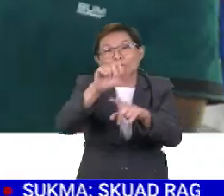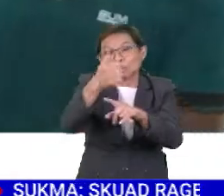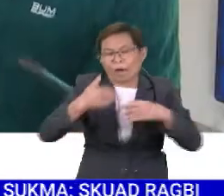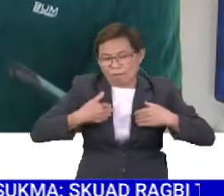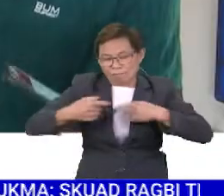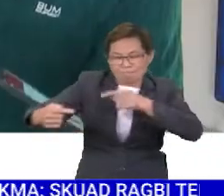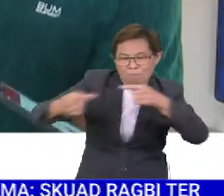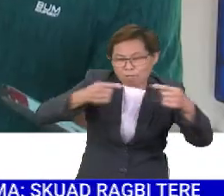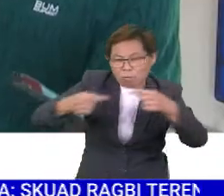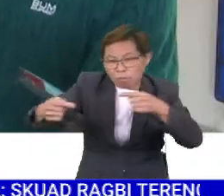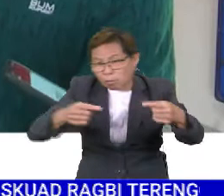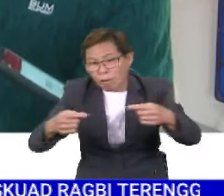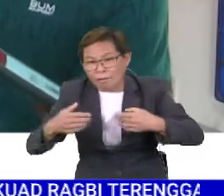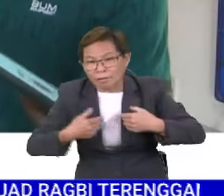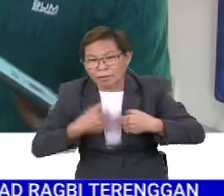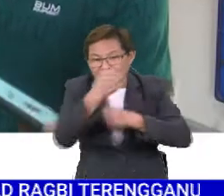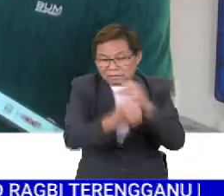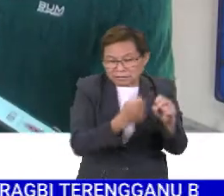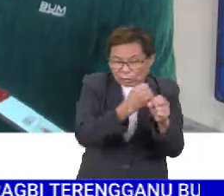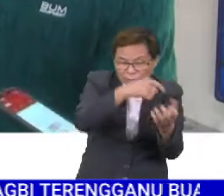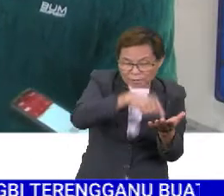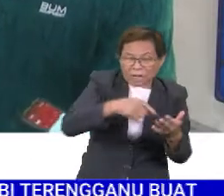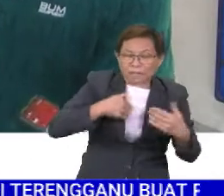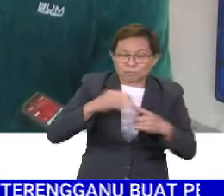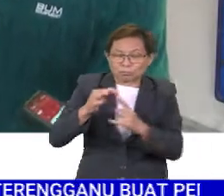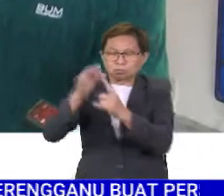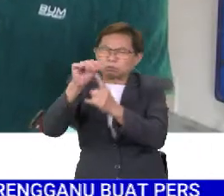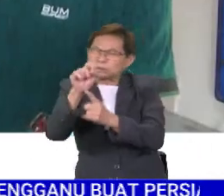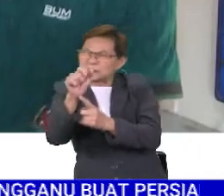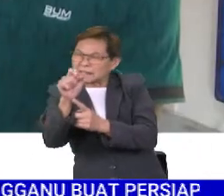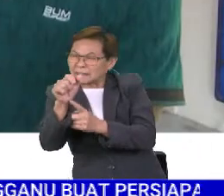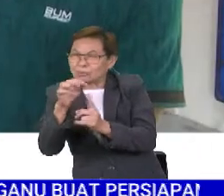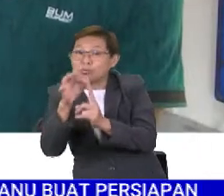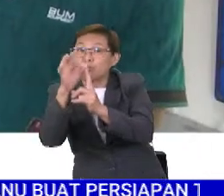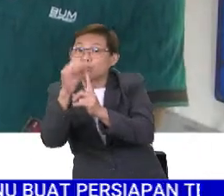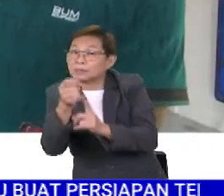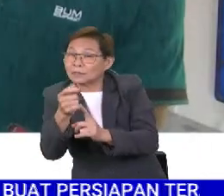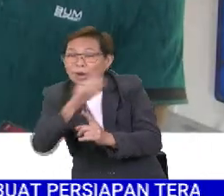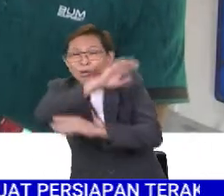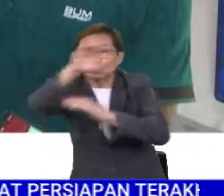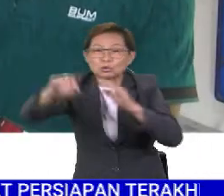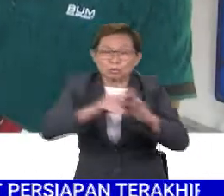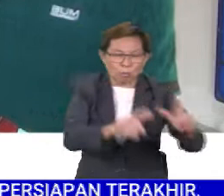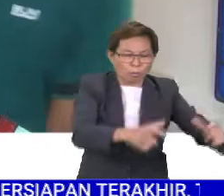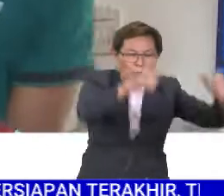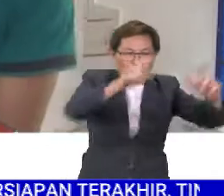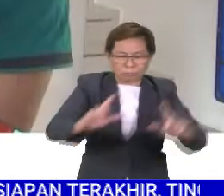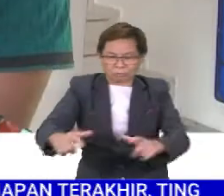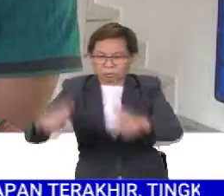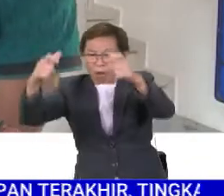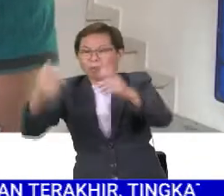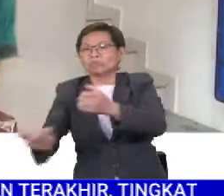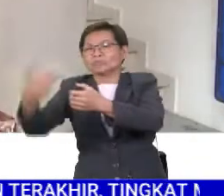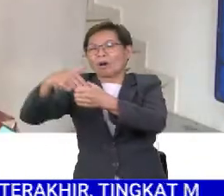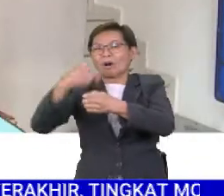berkenaan. Tahun ini memang ada keunikan sikit, iaitu semua blok menyertai